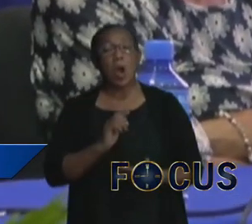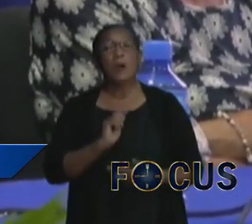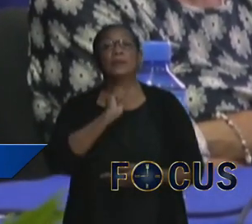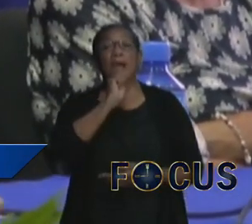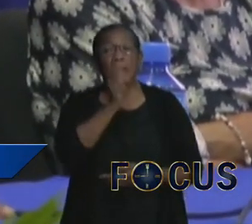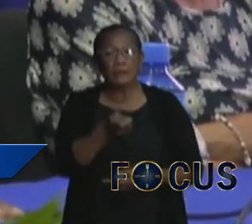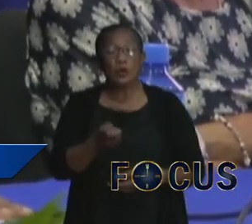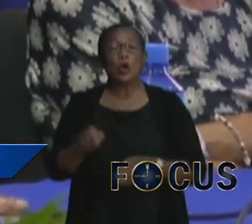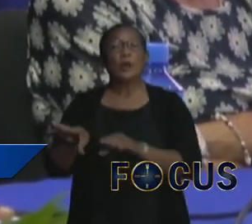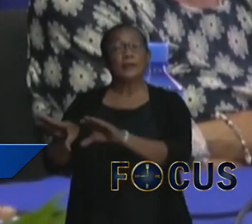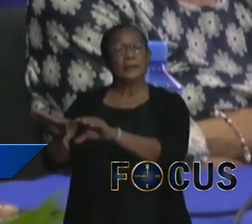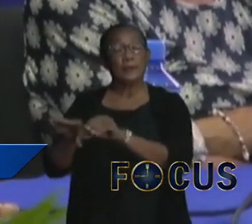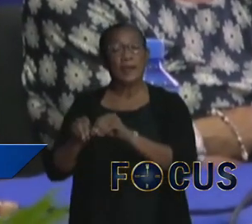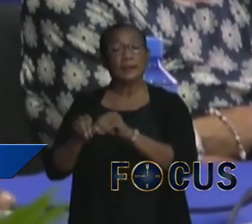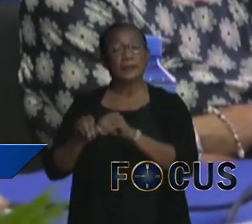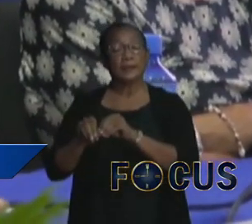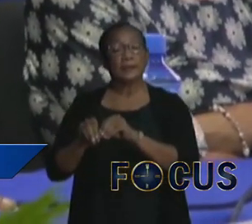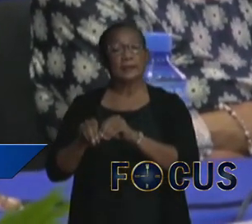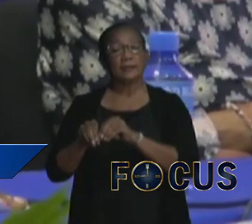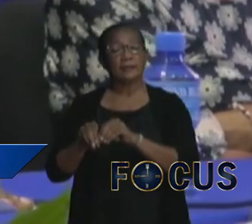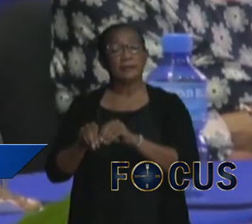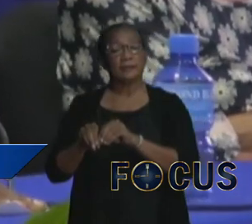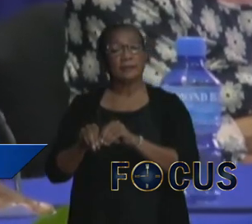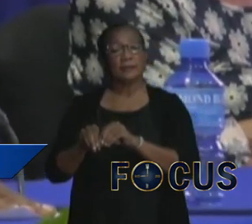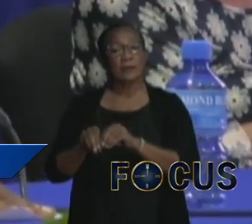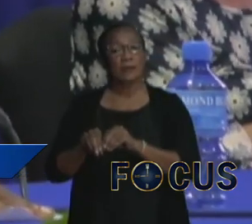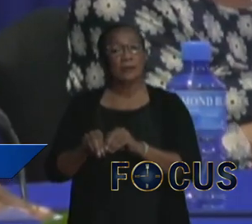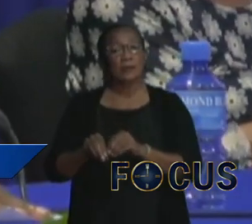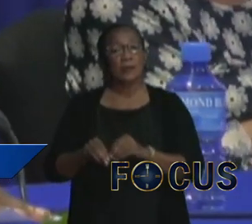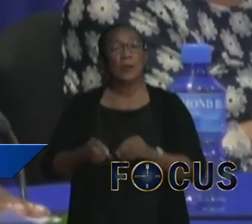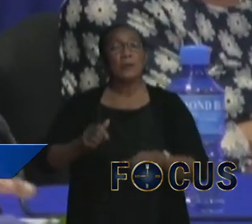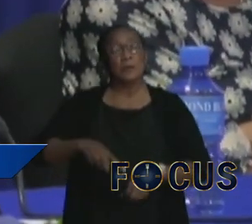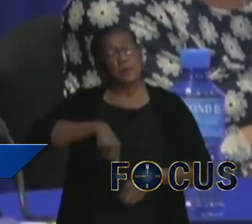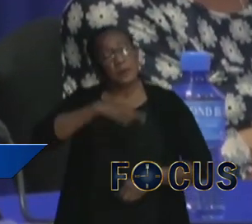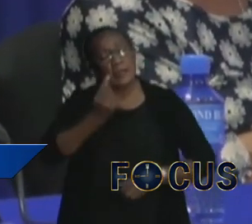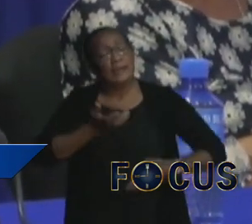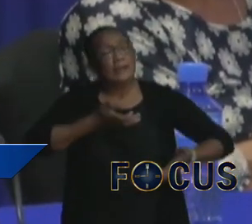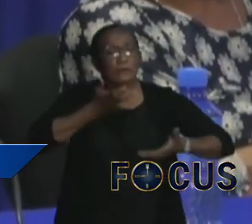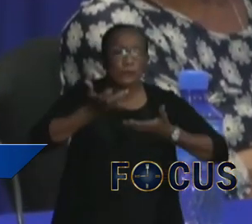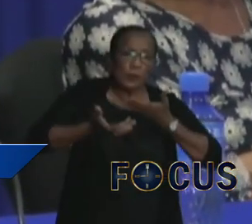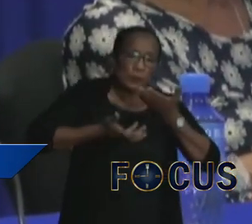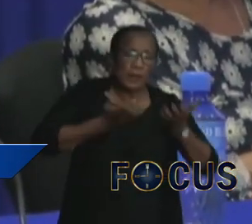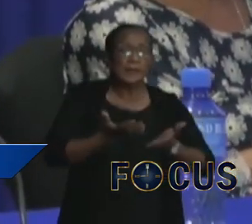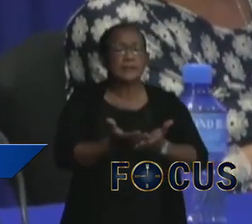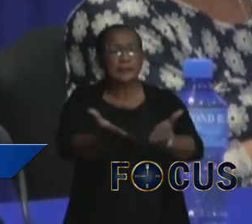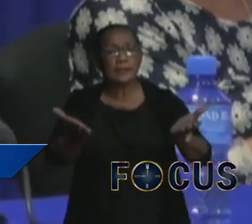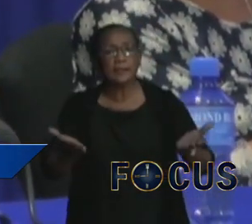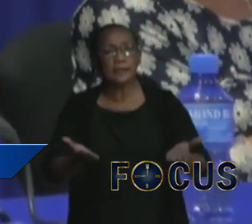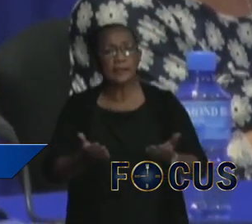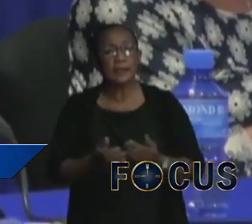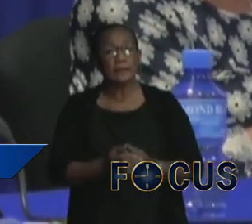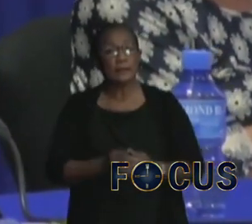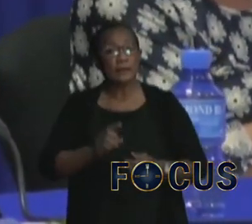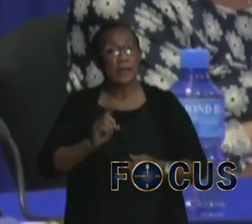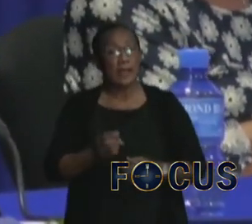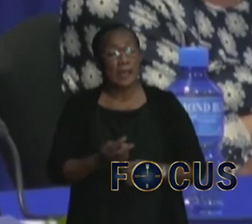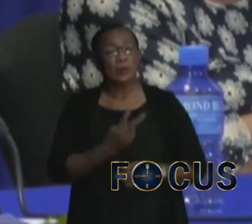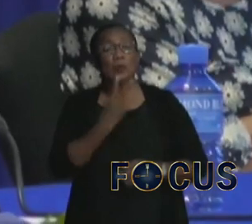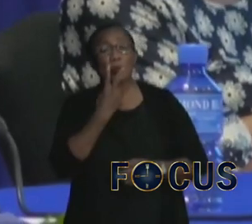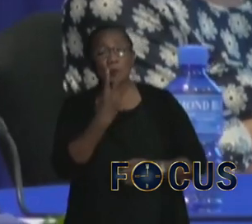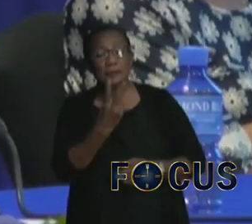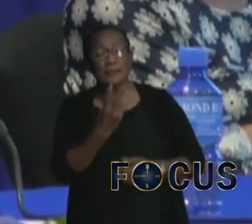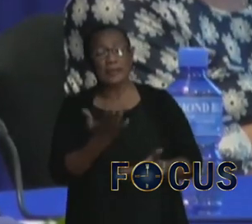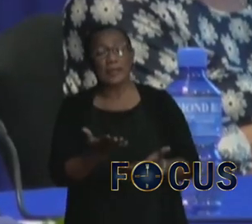afgekondigde maatregelen wat toe te lichten en in enig perspectief te